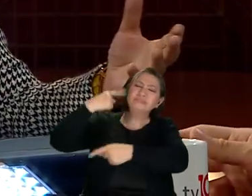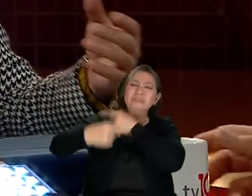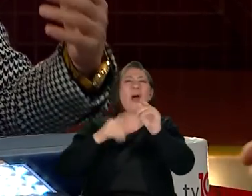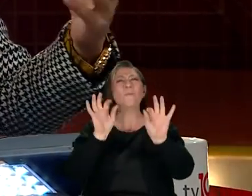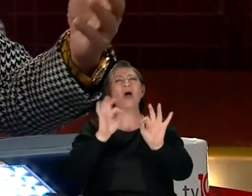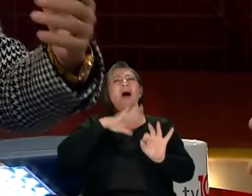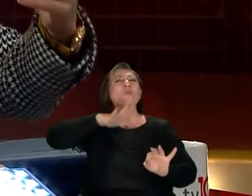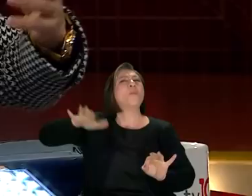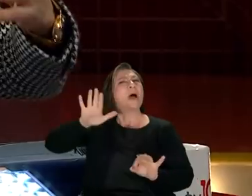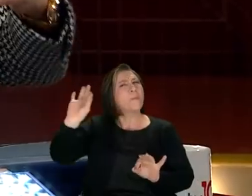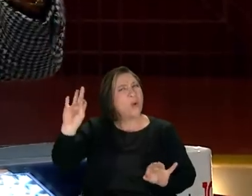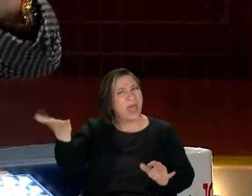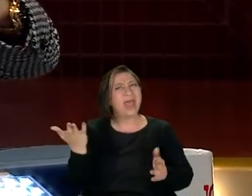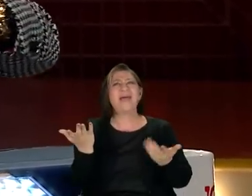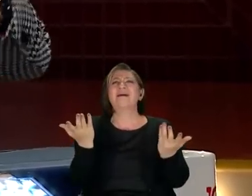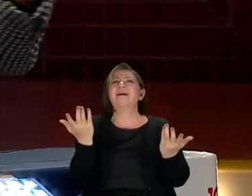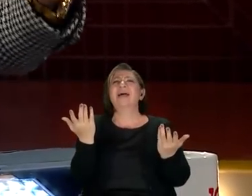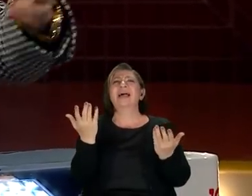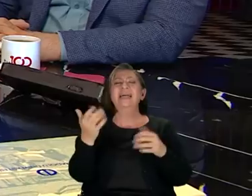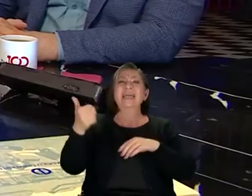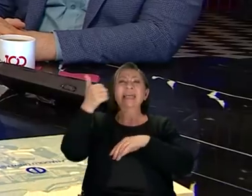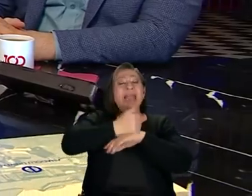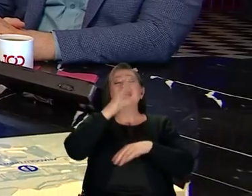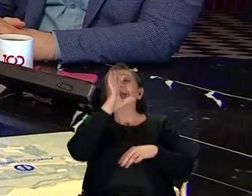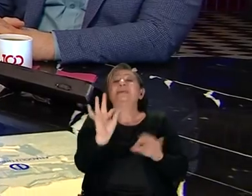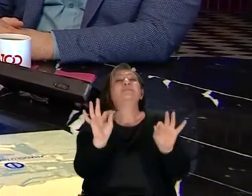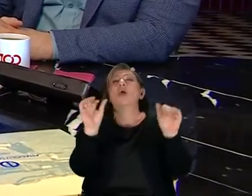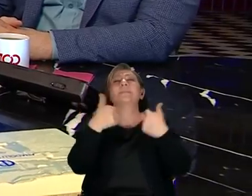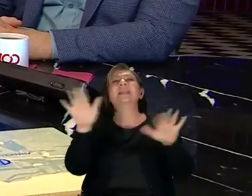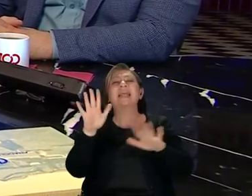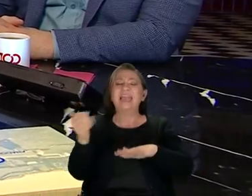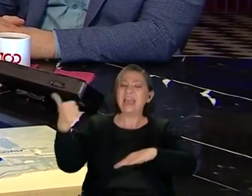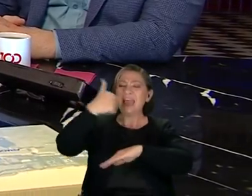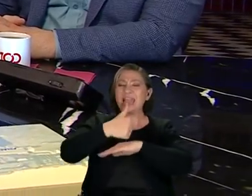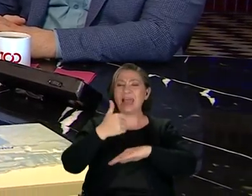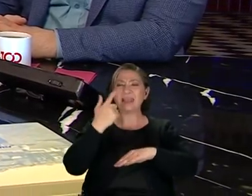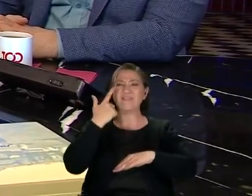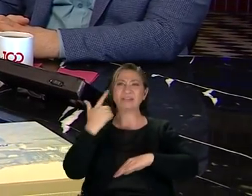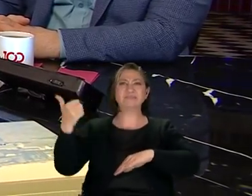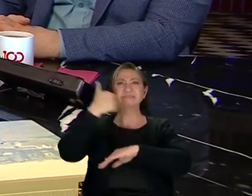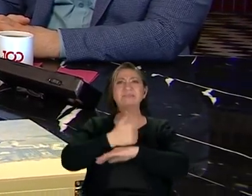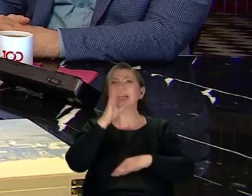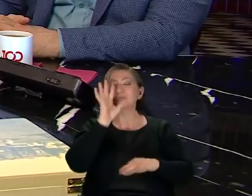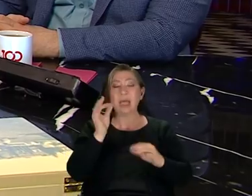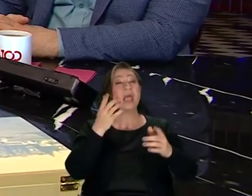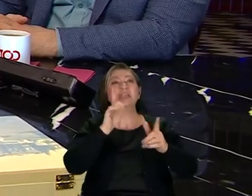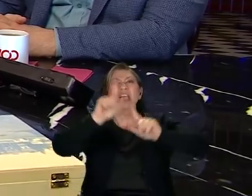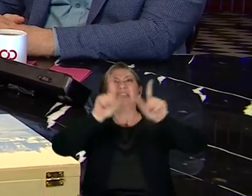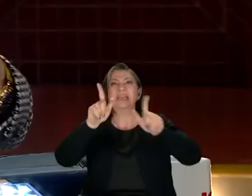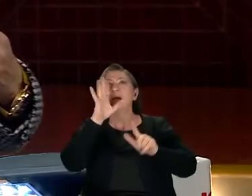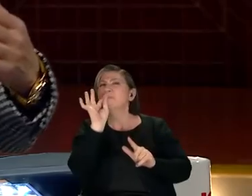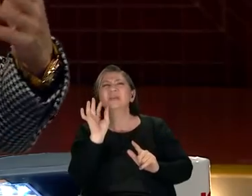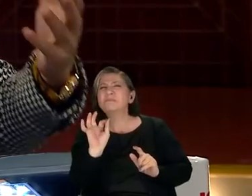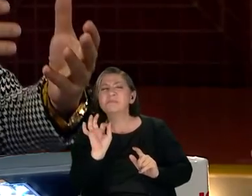Avrupa ülkelerinde de böyledir. İşte iktidar, kim iktidar olursa olsun, kimler ses çıkarır en çok? Tabii ki üniversiteler ses